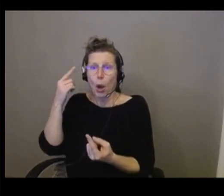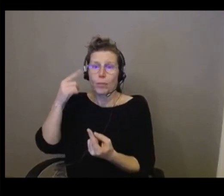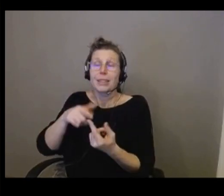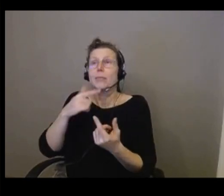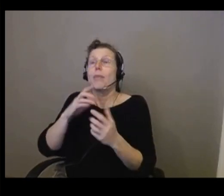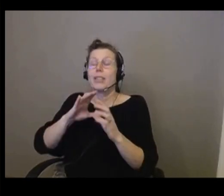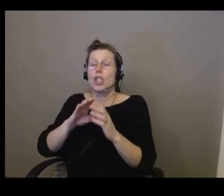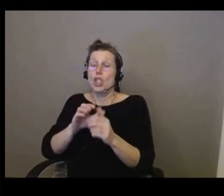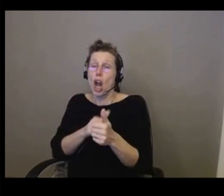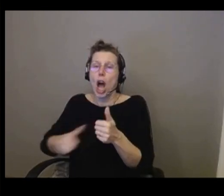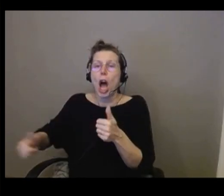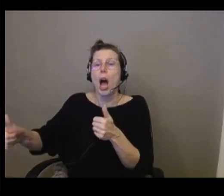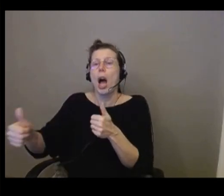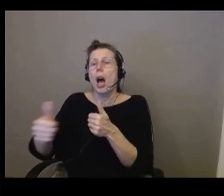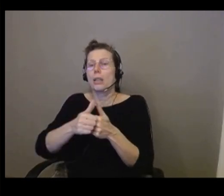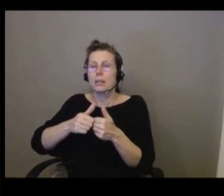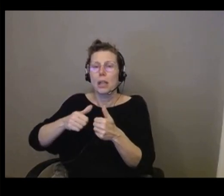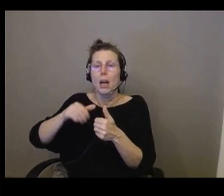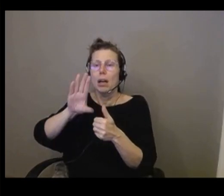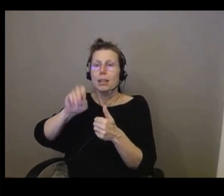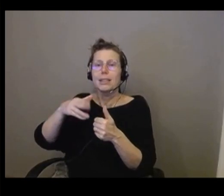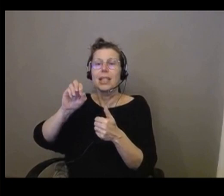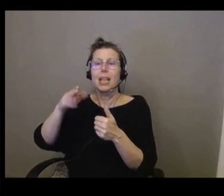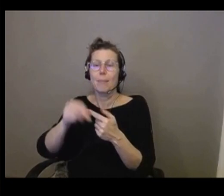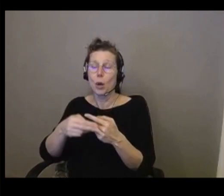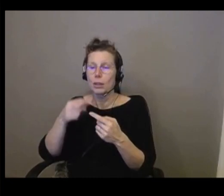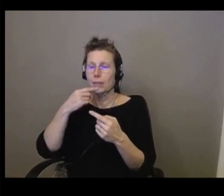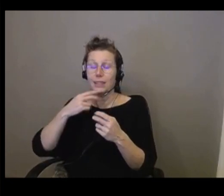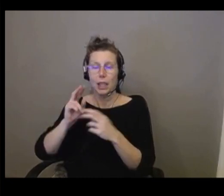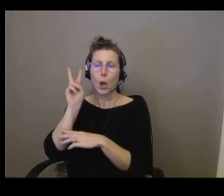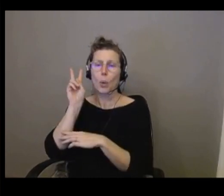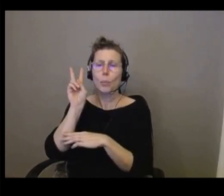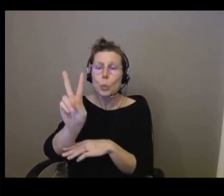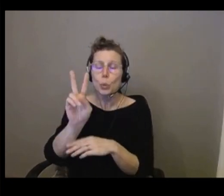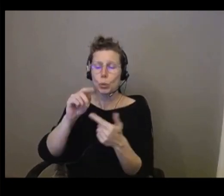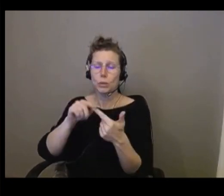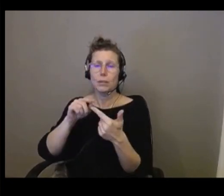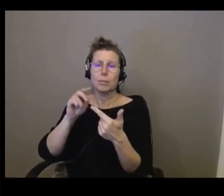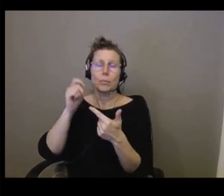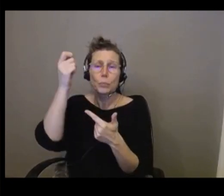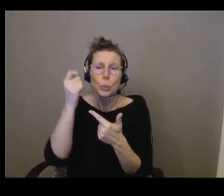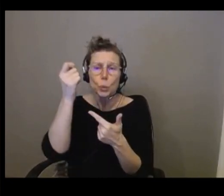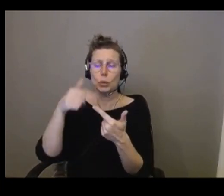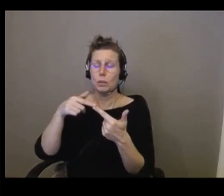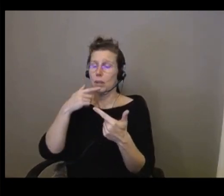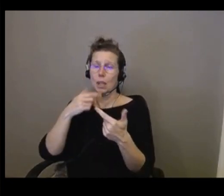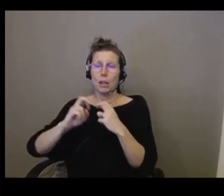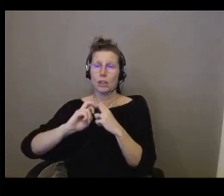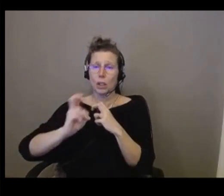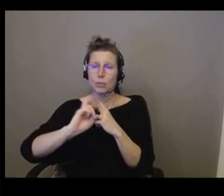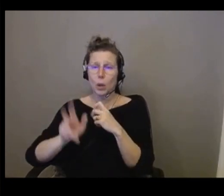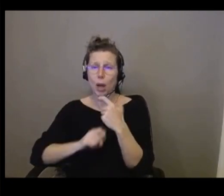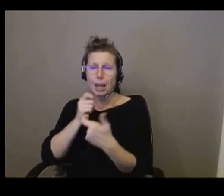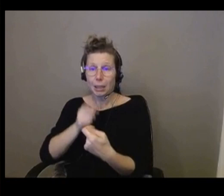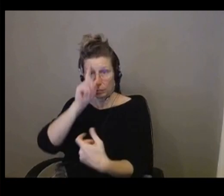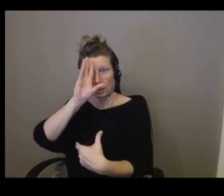le bus, le tram, le transport adapté, mais la marche aussi. Donc là, par exemple, il y a un gros travail